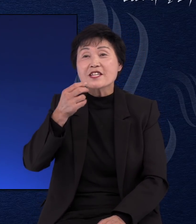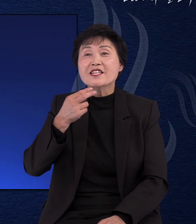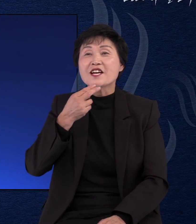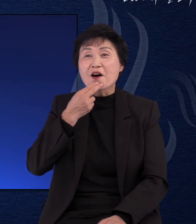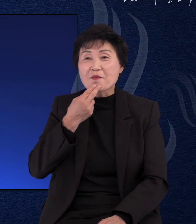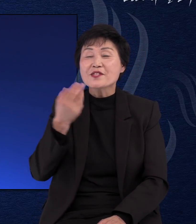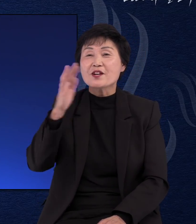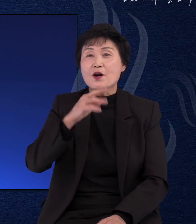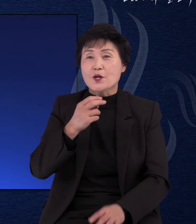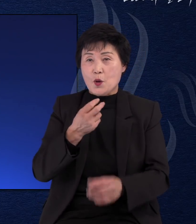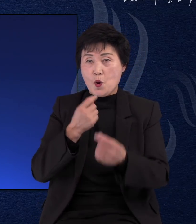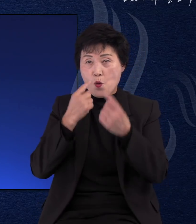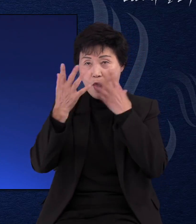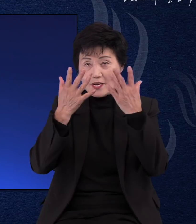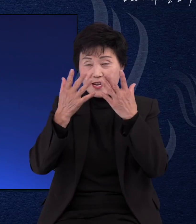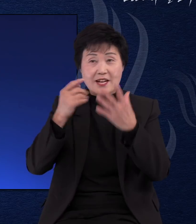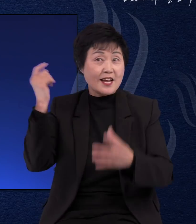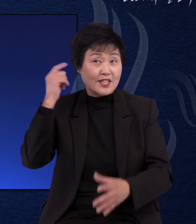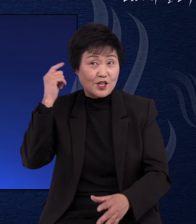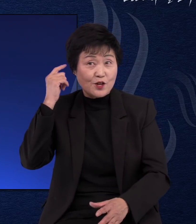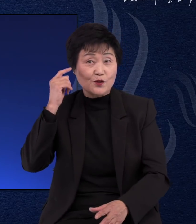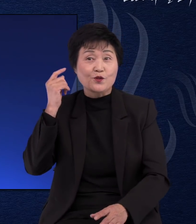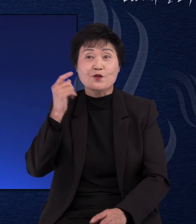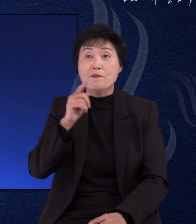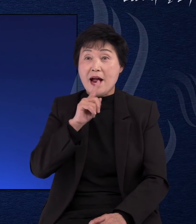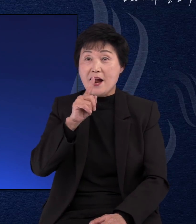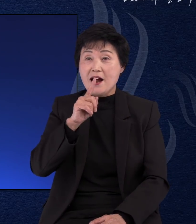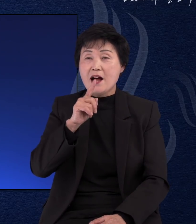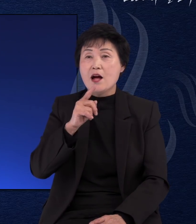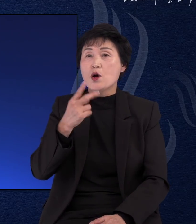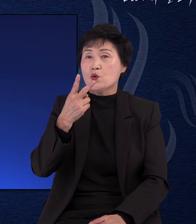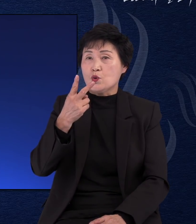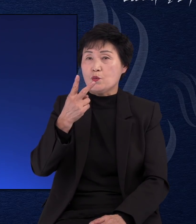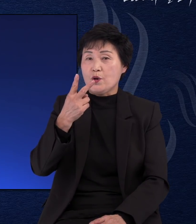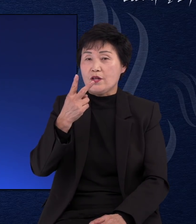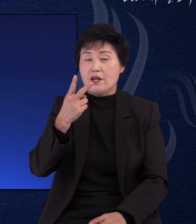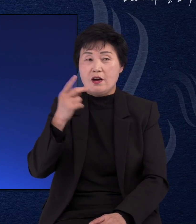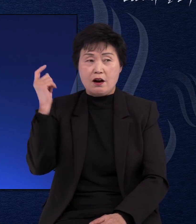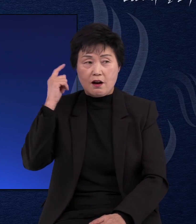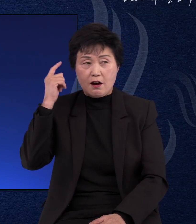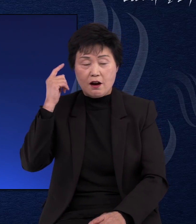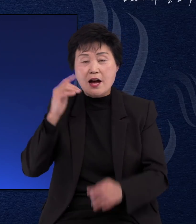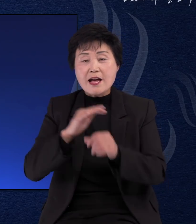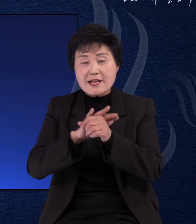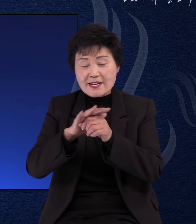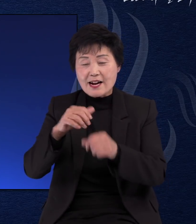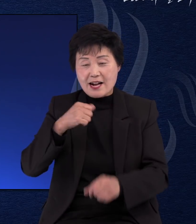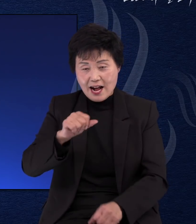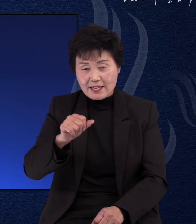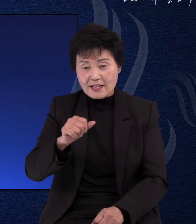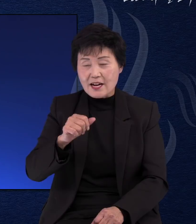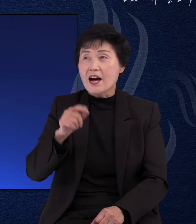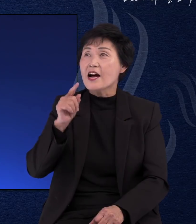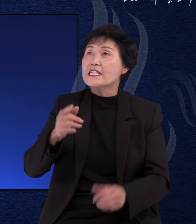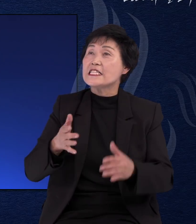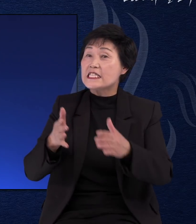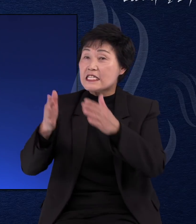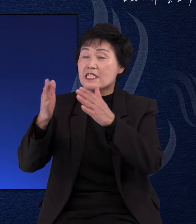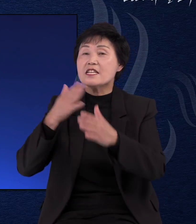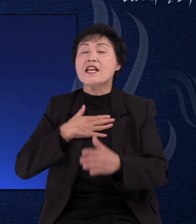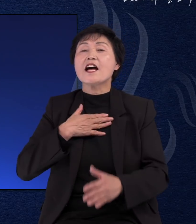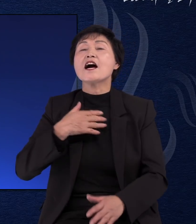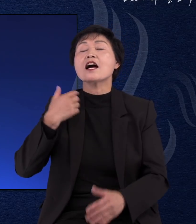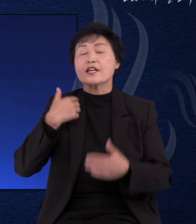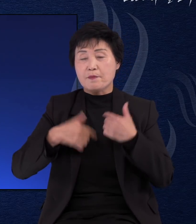누가 말하는 것처럼 들리는 것. 두 번의 소리가 들립니다. 사랑하는 아들아 이 길을 내가 기뻐하노라. 사랑하는 아들아 이 길을